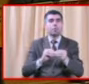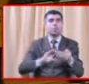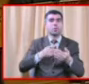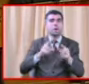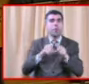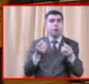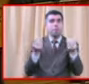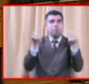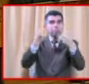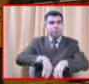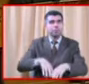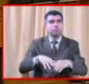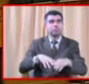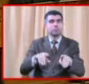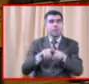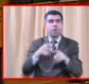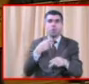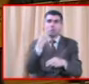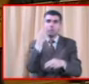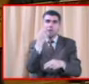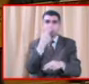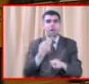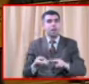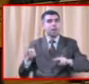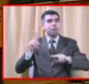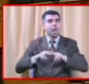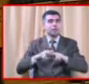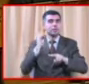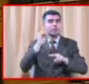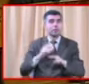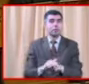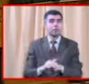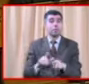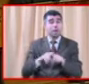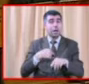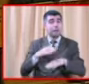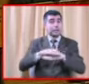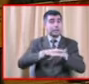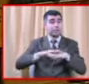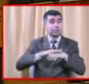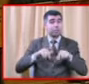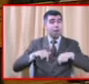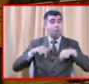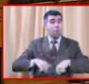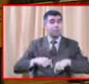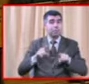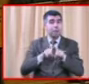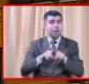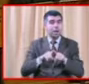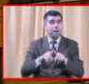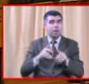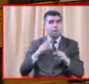المنازل وأدى إلى حوادث مؤلمة سيد الوزير. لذلك حنا كنهيبوا سيد الوزير بهذا باش المغرب ما يبقاش يمشي